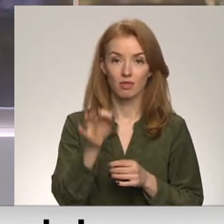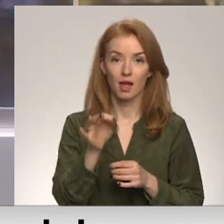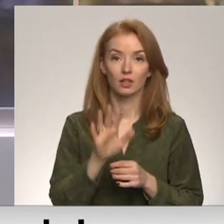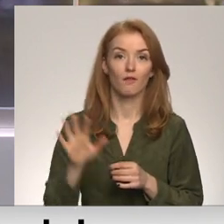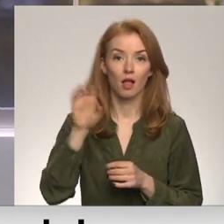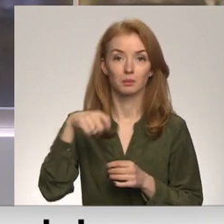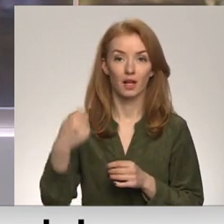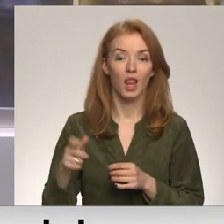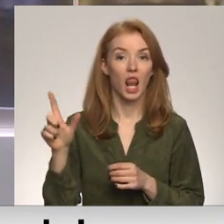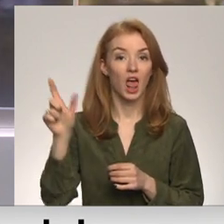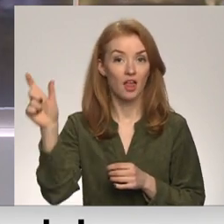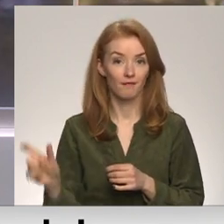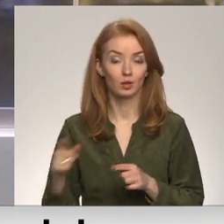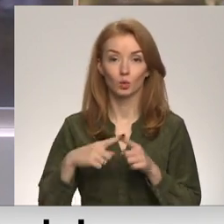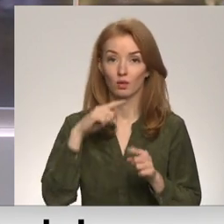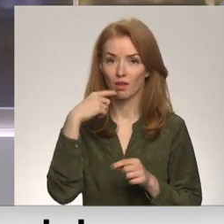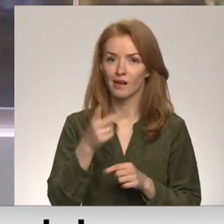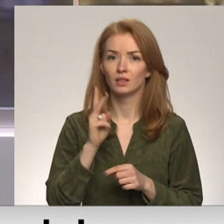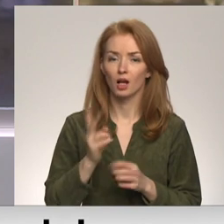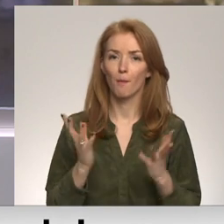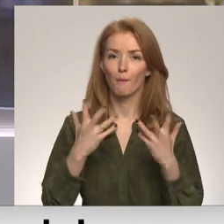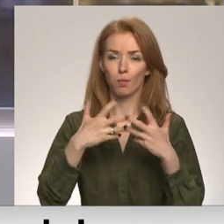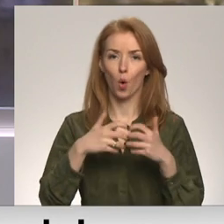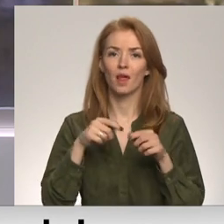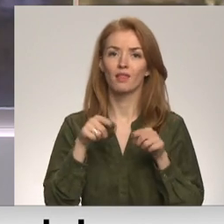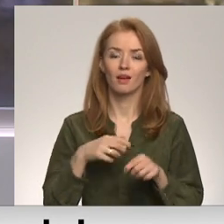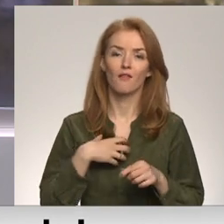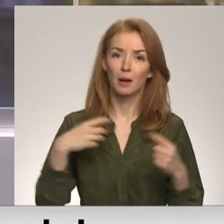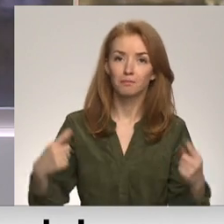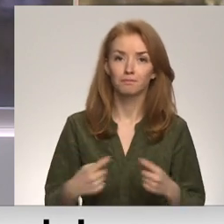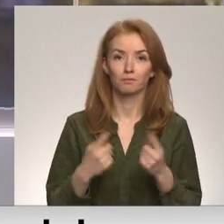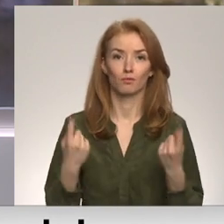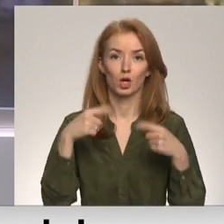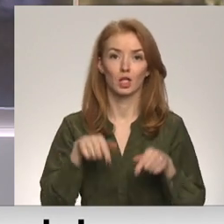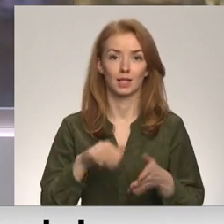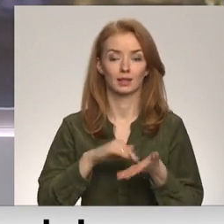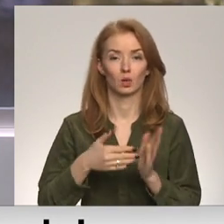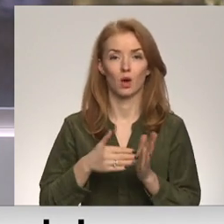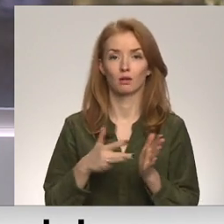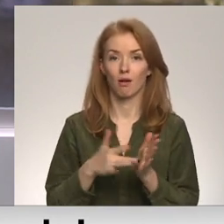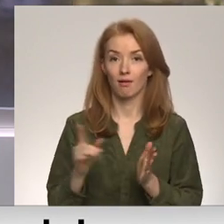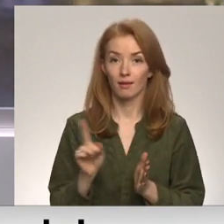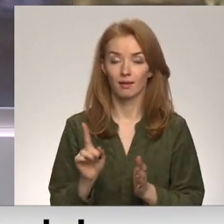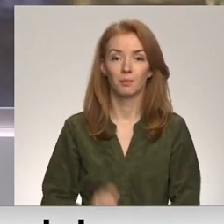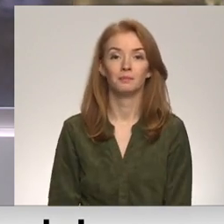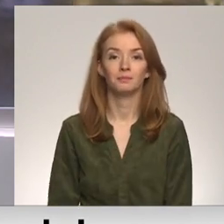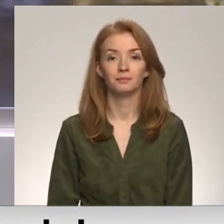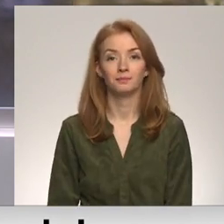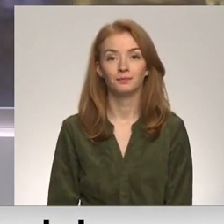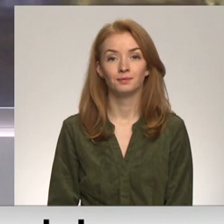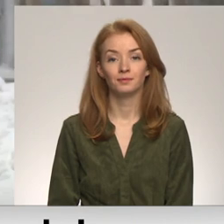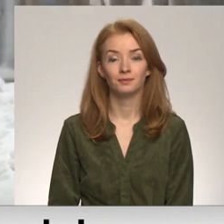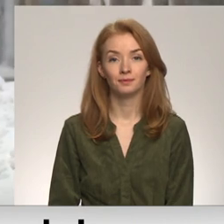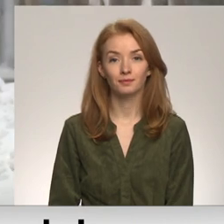valsts prezidents Egils Levits un atzina, ka politikai ir jāpiemērojas šā brīža epidemioloģiskajai situācijai. Stāsta Madar Līcīte.